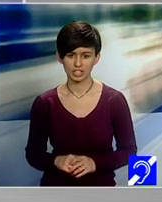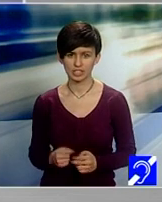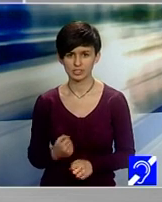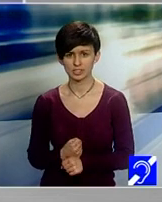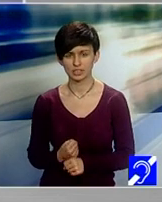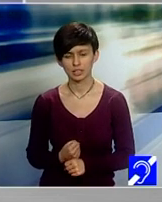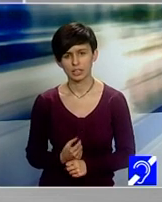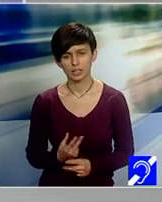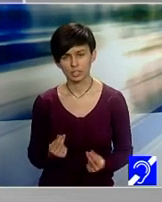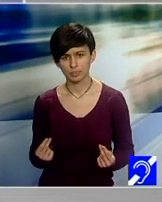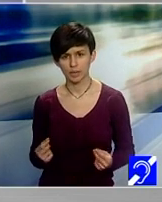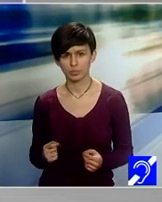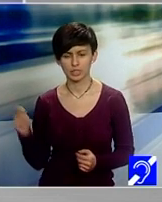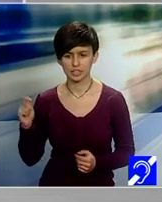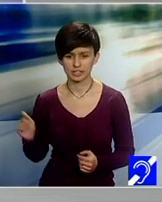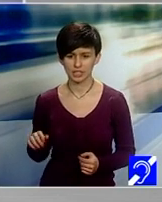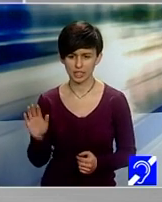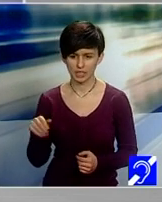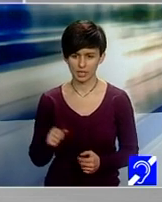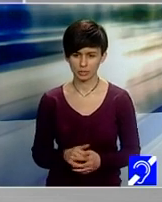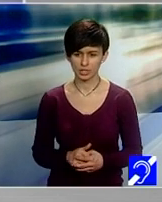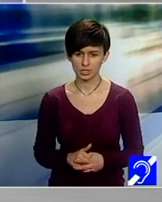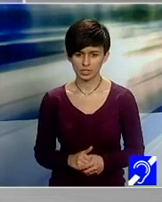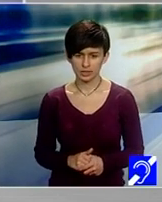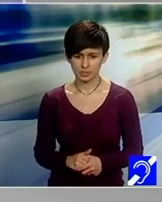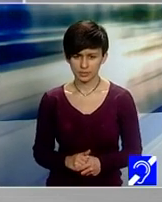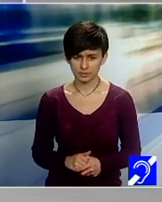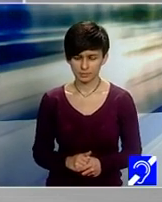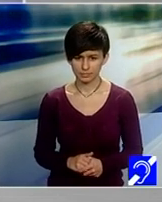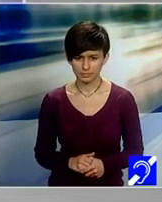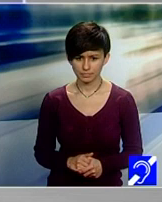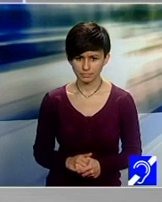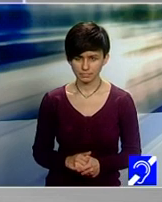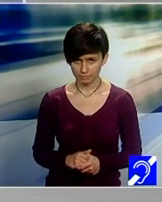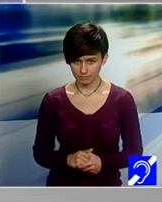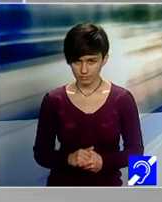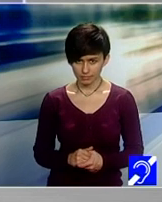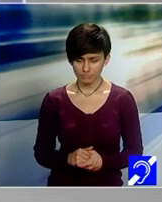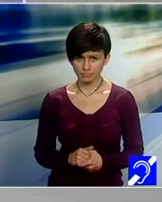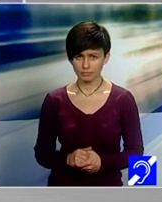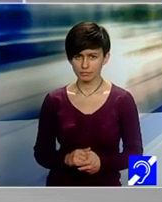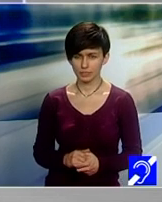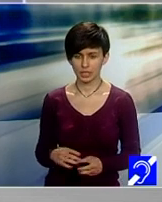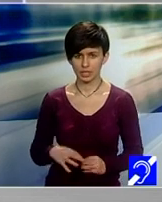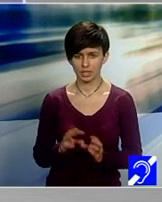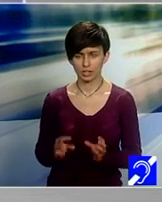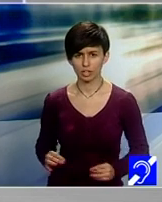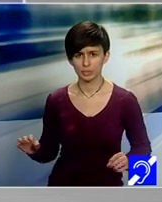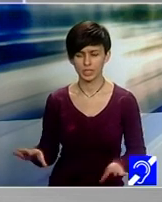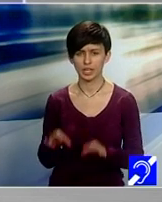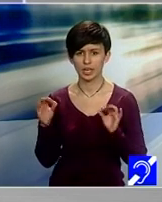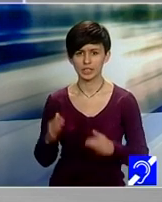Uniunea Europeană care au derogări de față de legislația asta. România a ales să sprijine